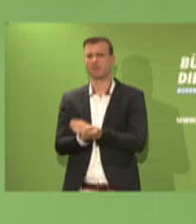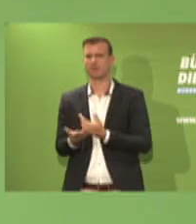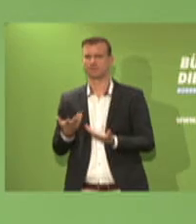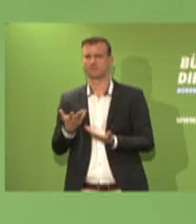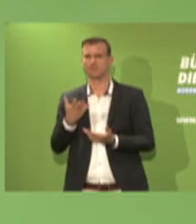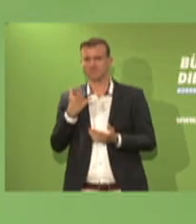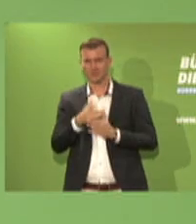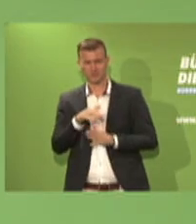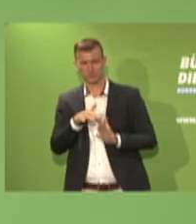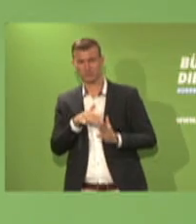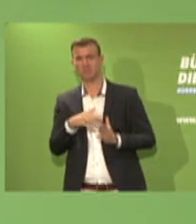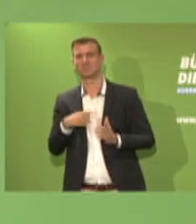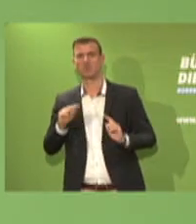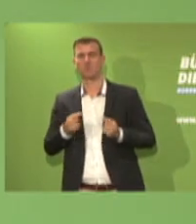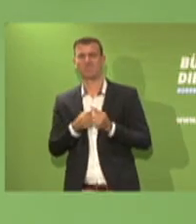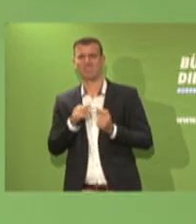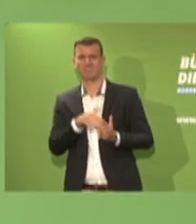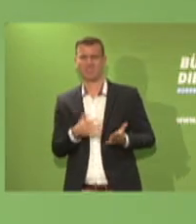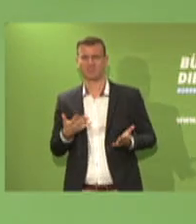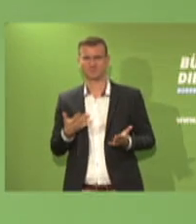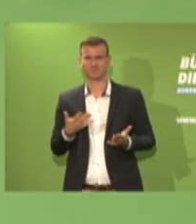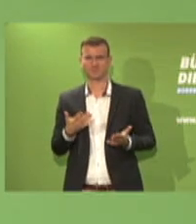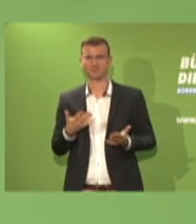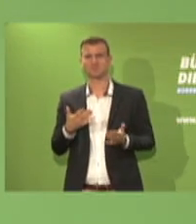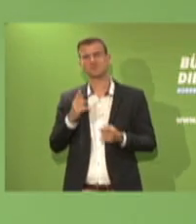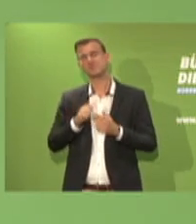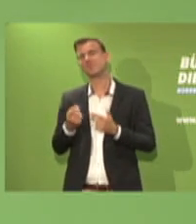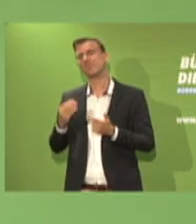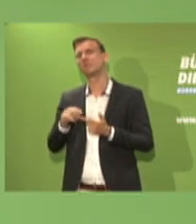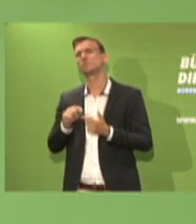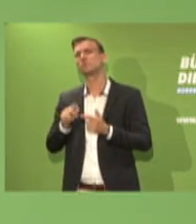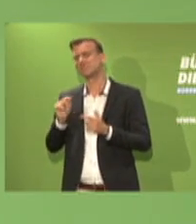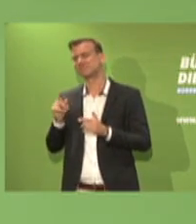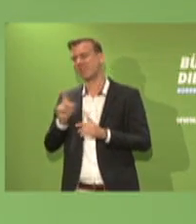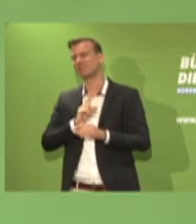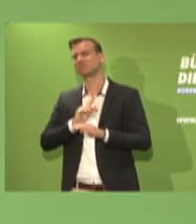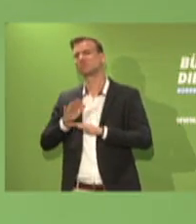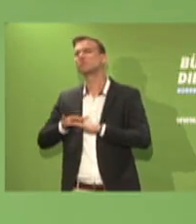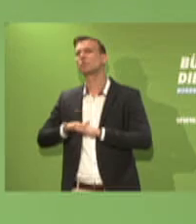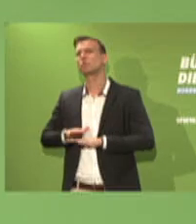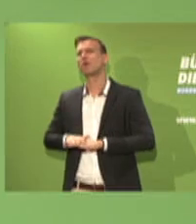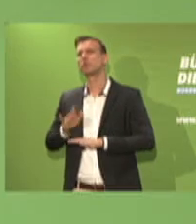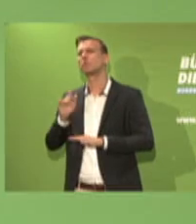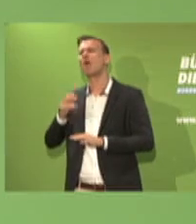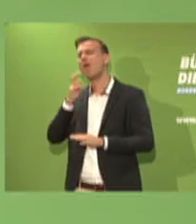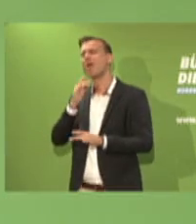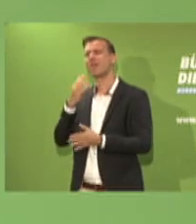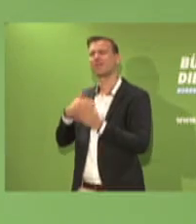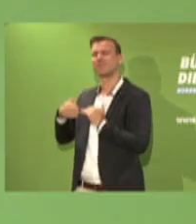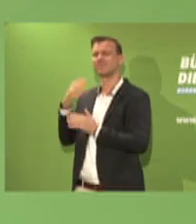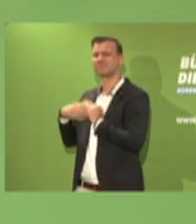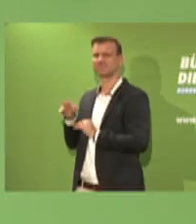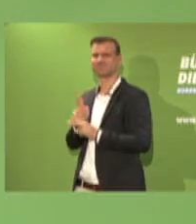ein Konfliktpotenzial tragen, und andererseits besitzt sie auch Strukturen, die auf eine lange Tradition zurückbringen.